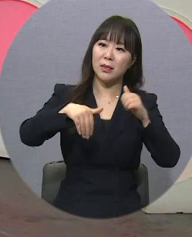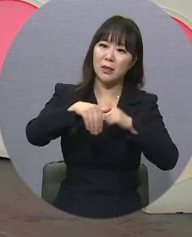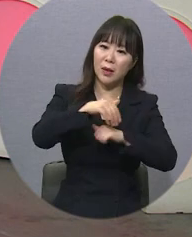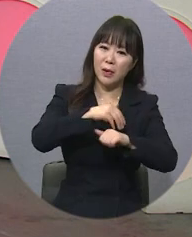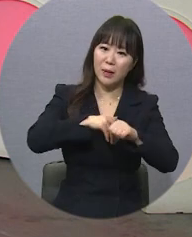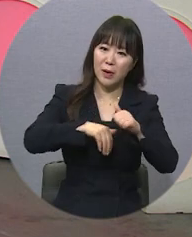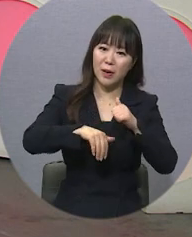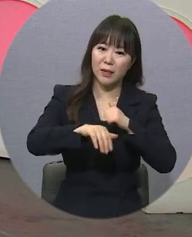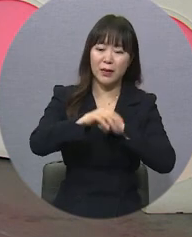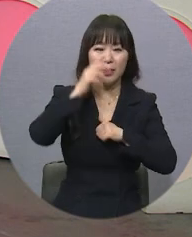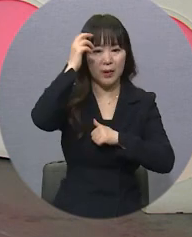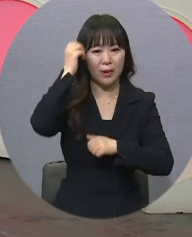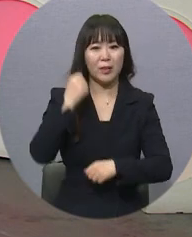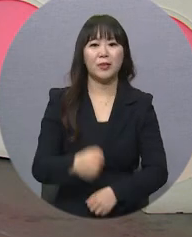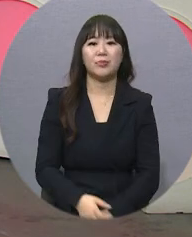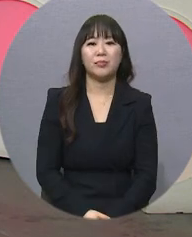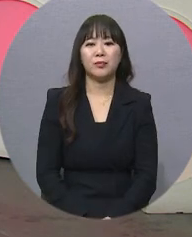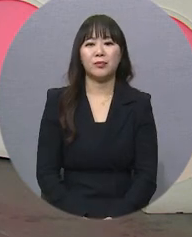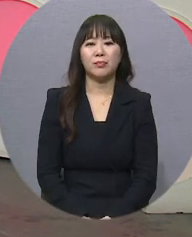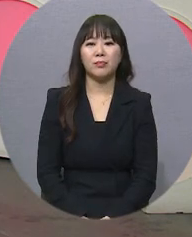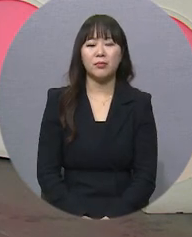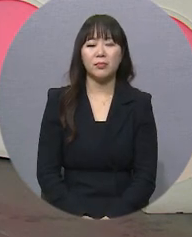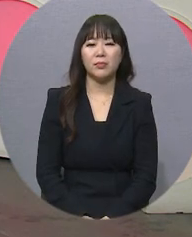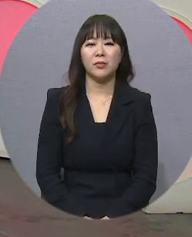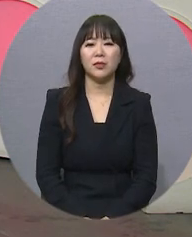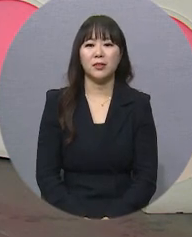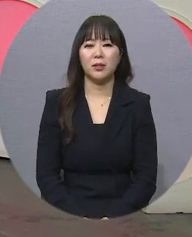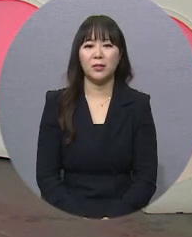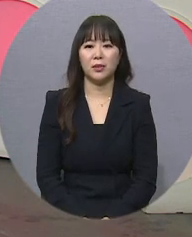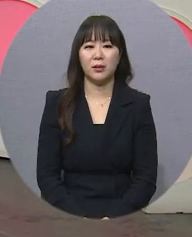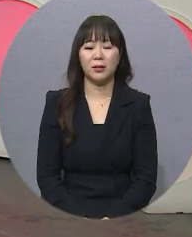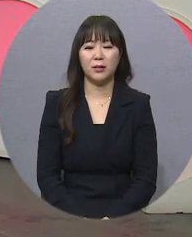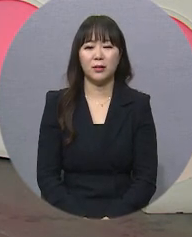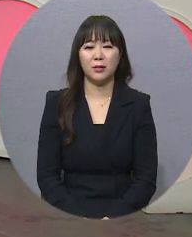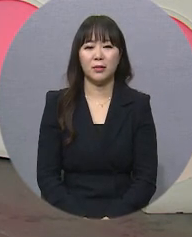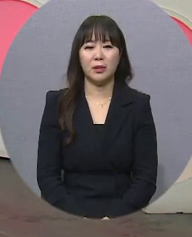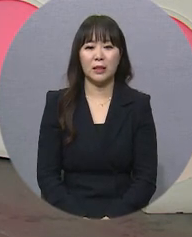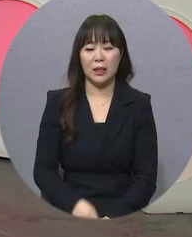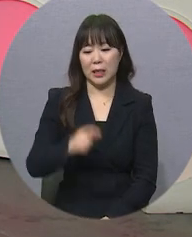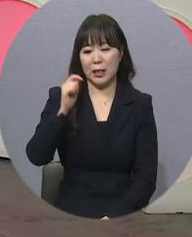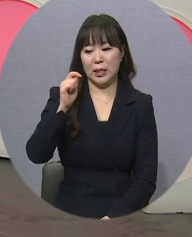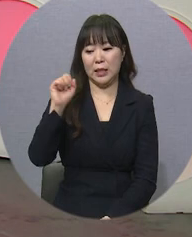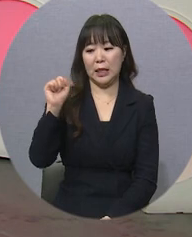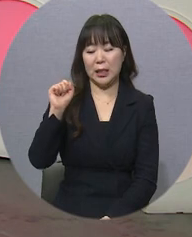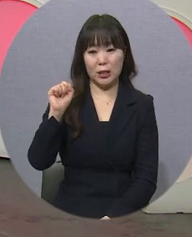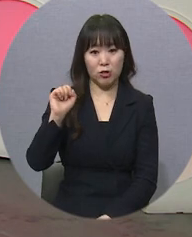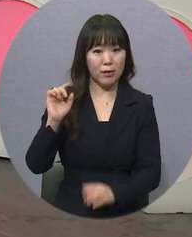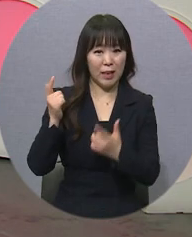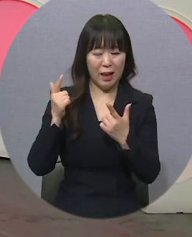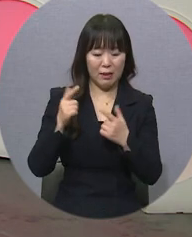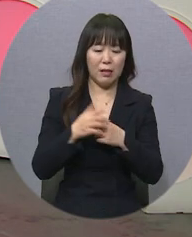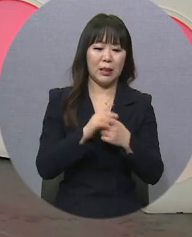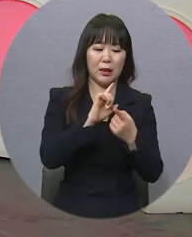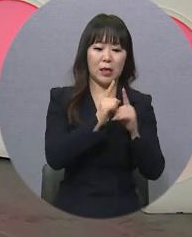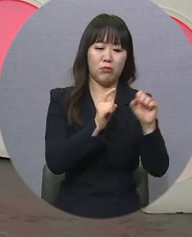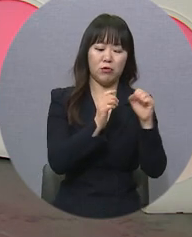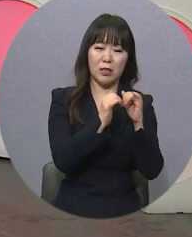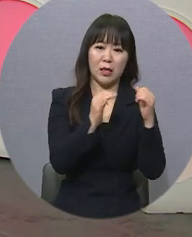아직도 잊지 못합니다. 네. 아, 이게 택시가 아니고 대리운전이었기 때문에